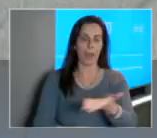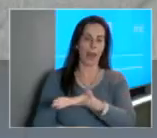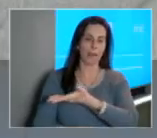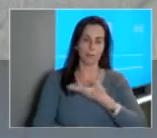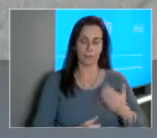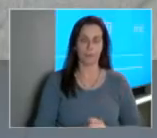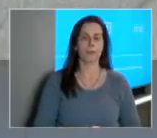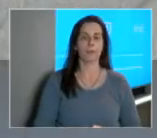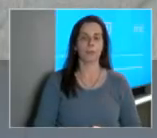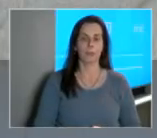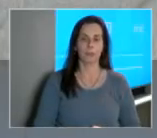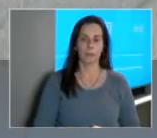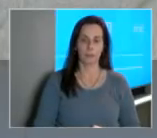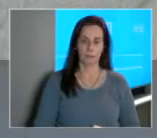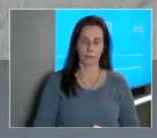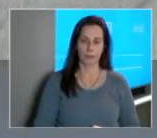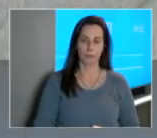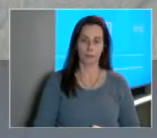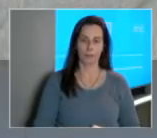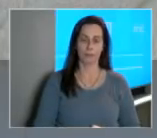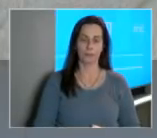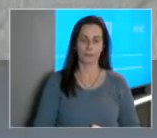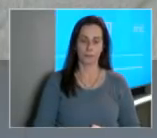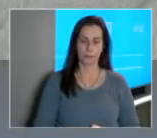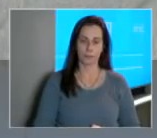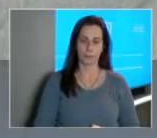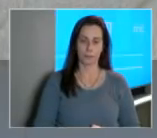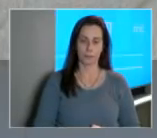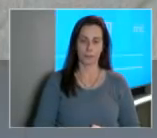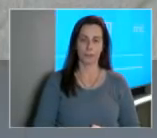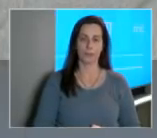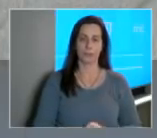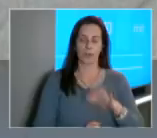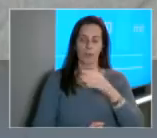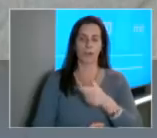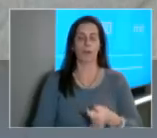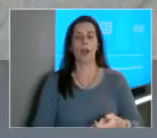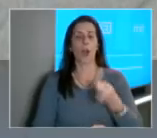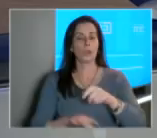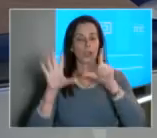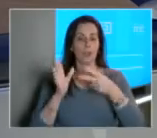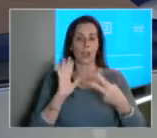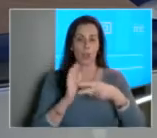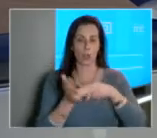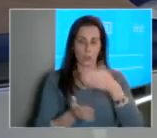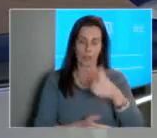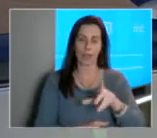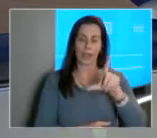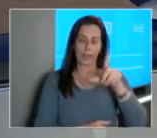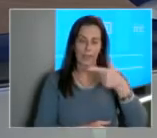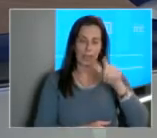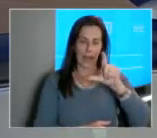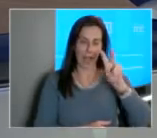שלנו. שלום למנכ״ל ולעורך הראשי של ערוץ 7, עוזי ברוך. שלום, ליועץ שלום. ליועץ האסטרטגי גלעד